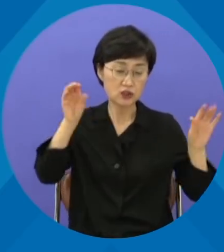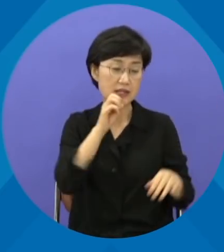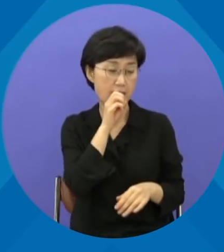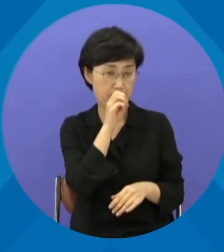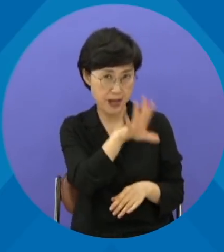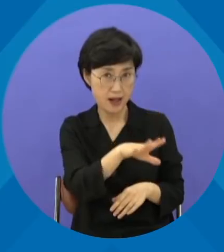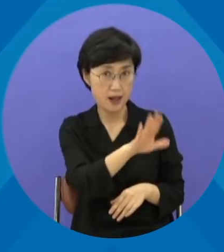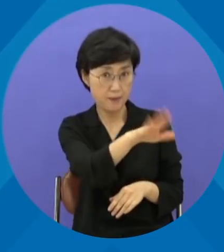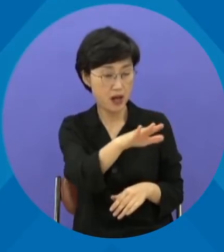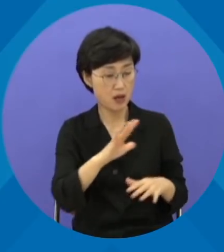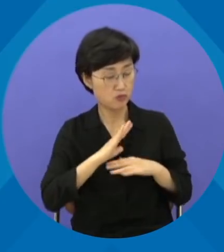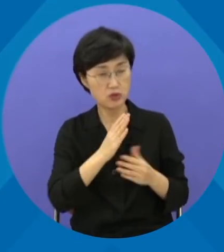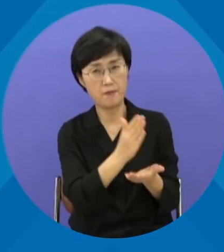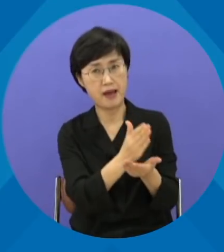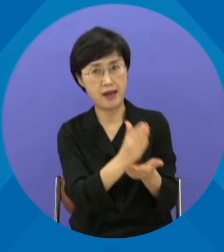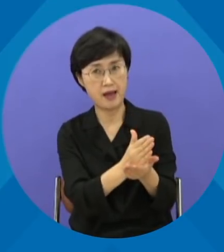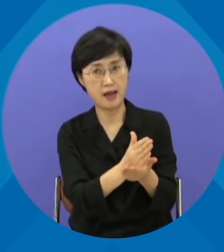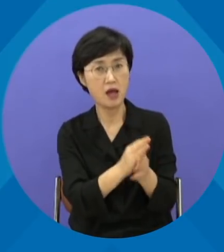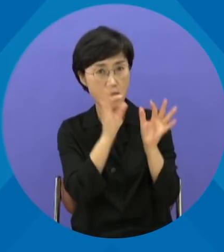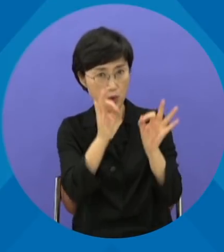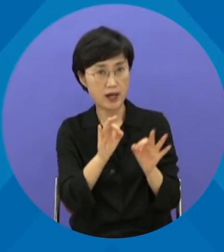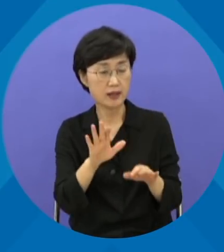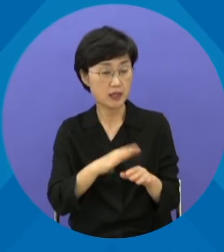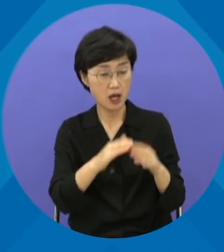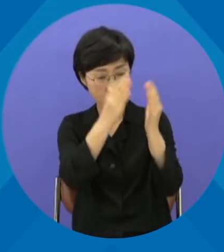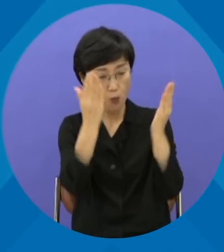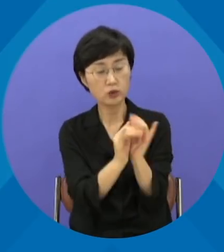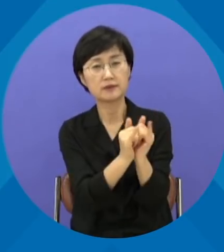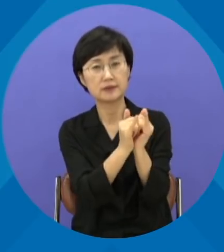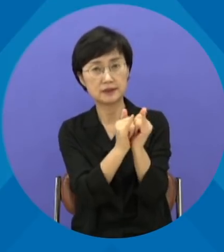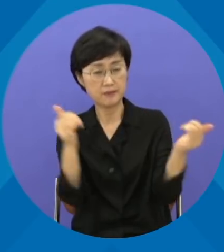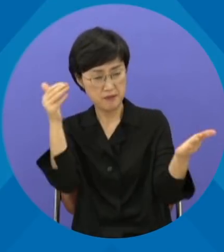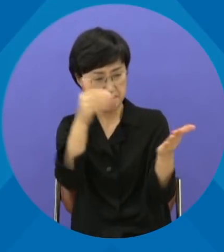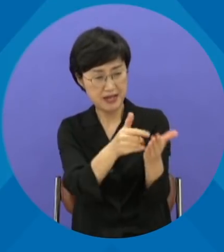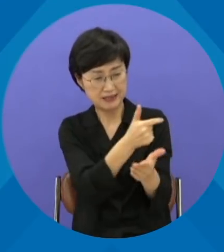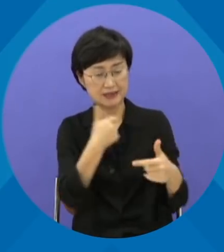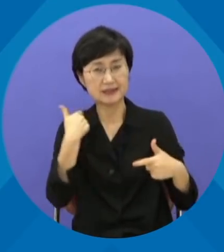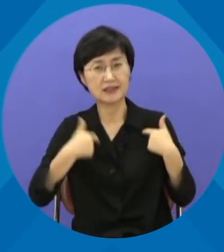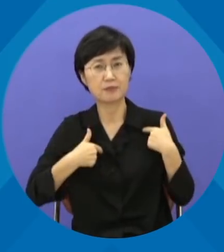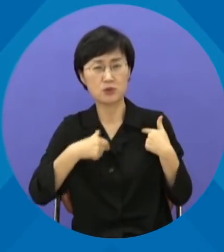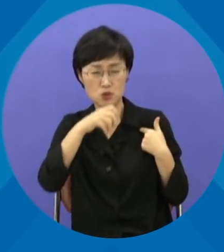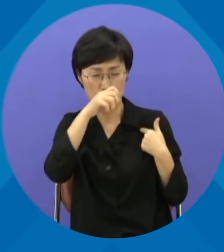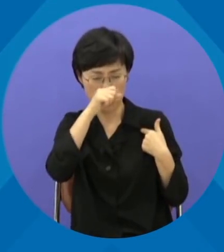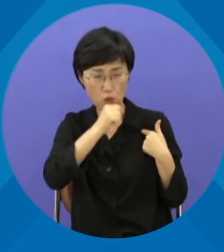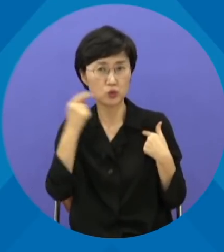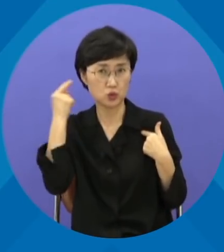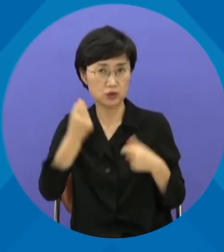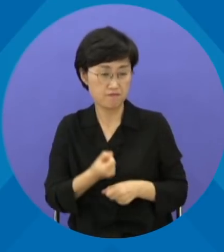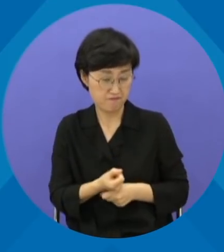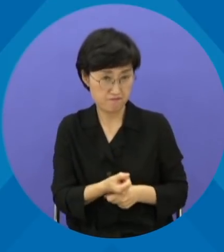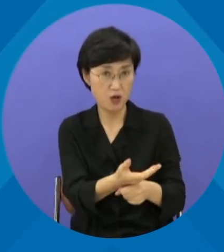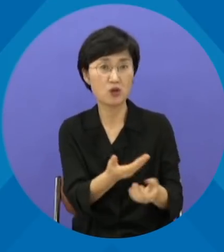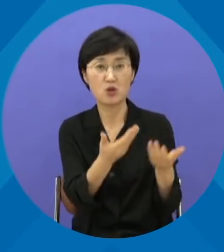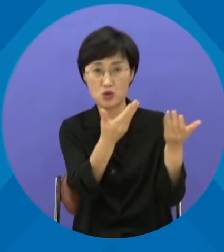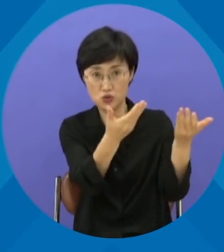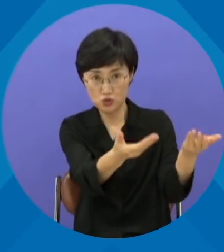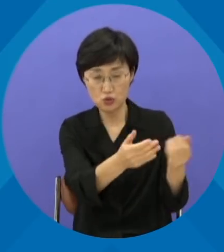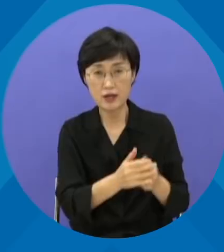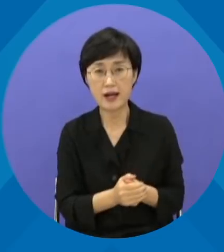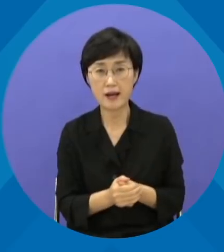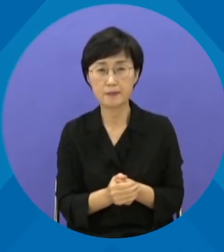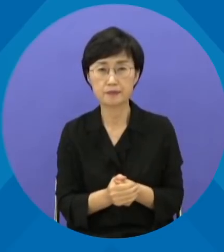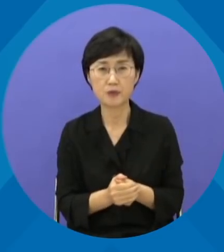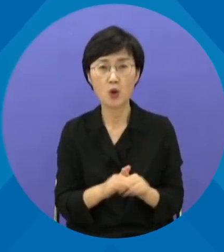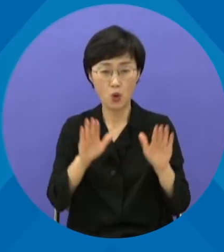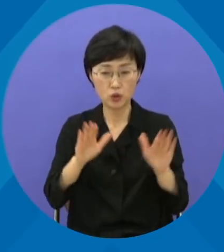천사가 이르되 무서워하지 말라. 보라, 내가 온 백성에게 미칠 큰 기쁨의 좋은 소식을 너희에게